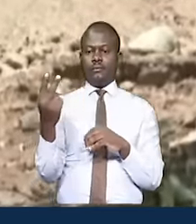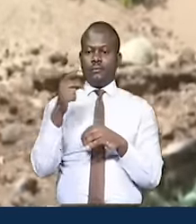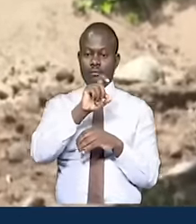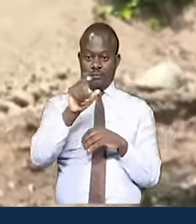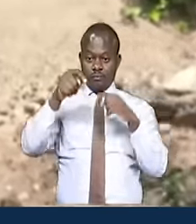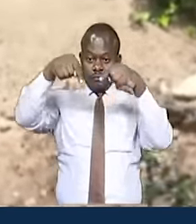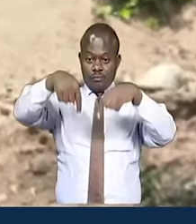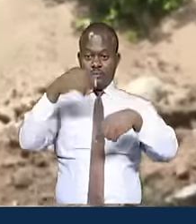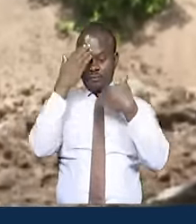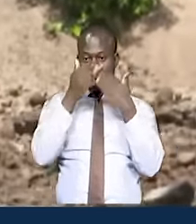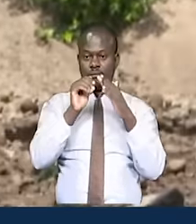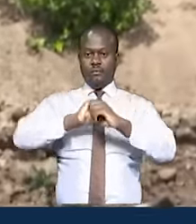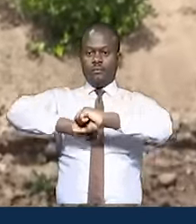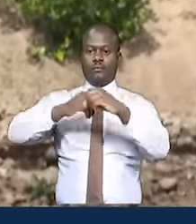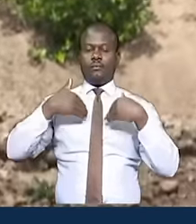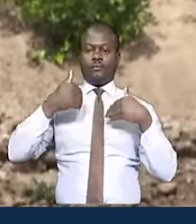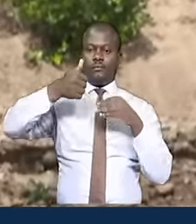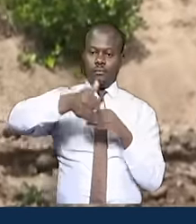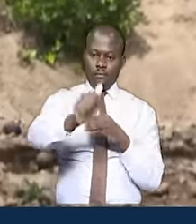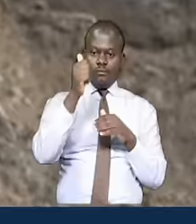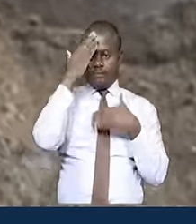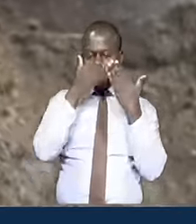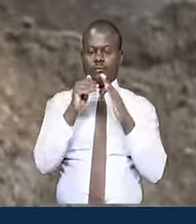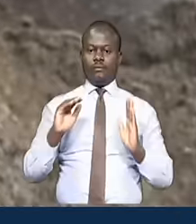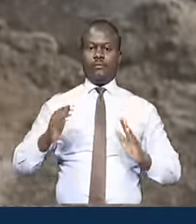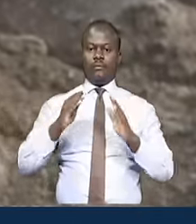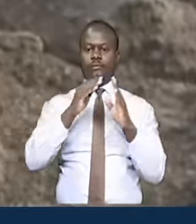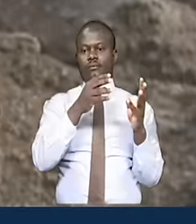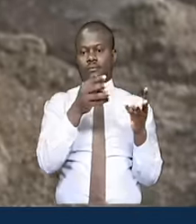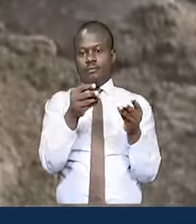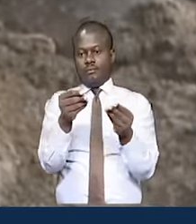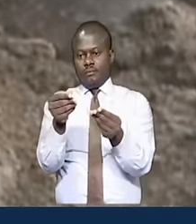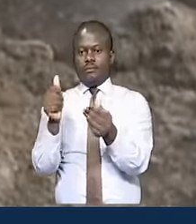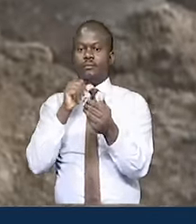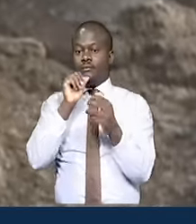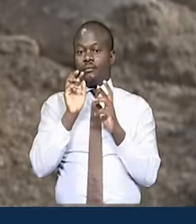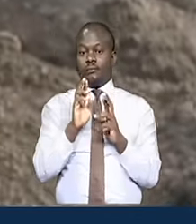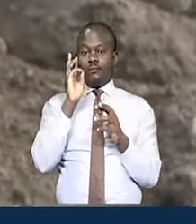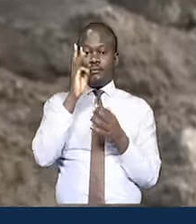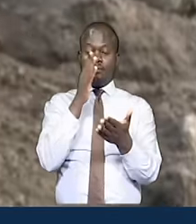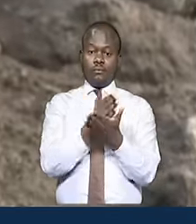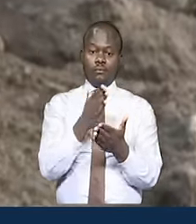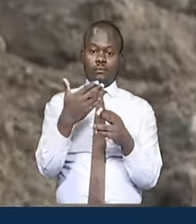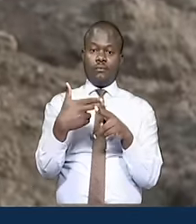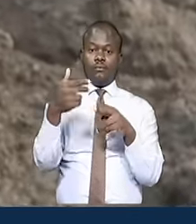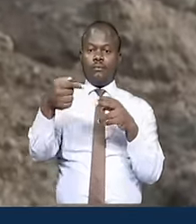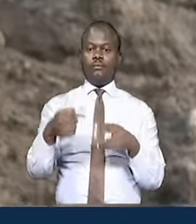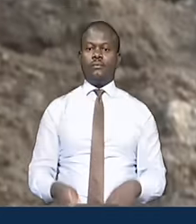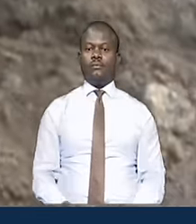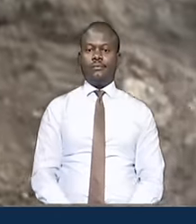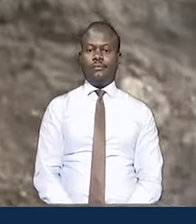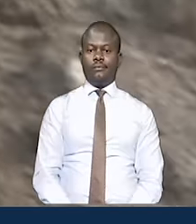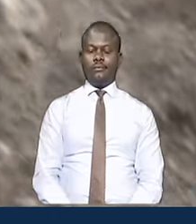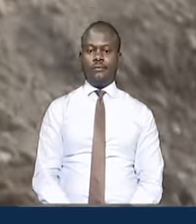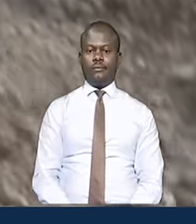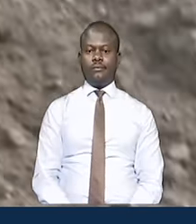cyumweru kugira ngo harengerwe ubuzima bwabo dore ko uyu musozi ukomeje kuriduka nta n'icyizere ko bizahagarara vuba Francine